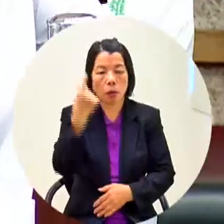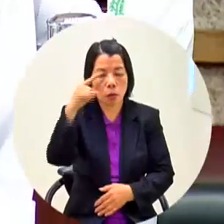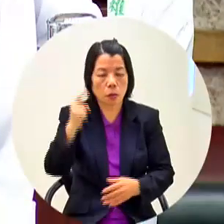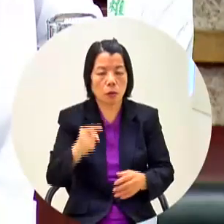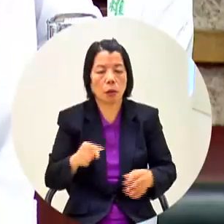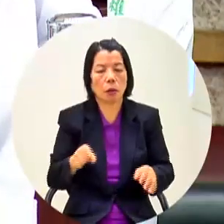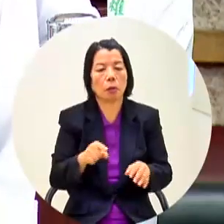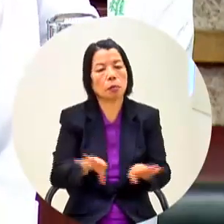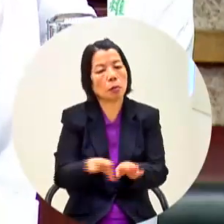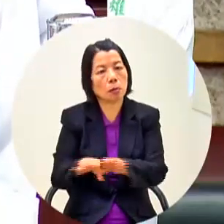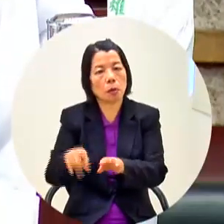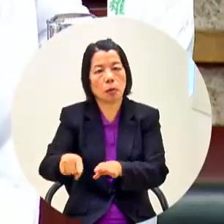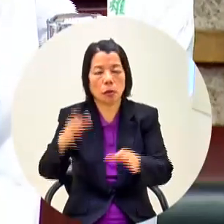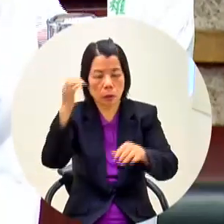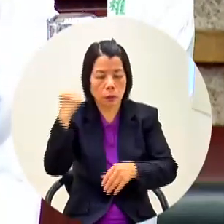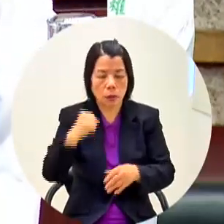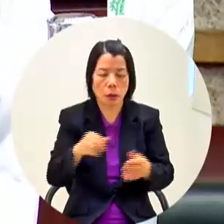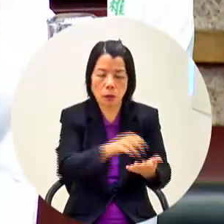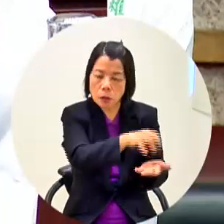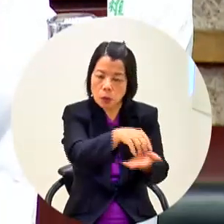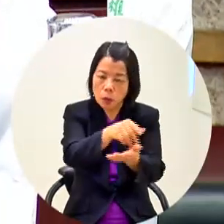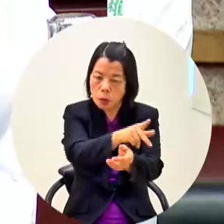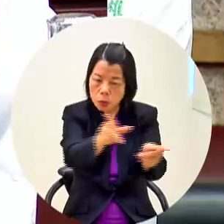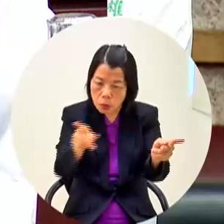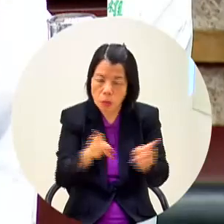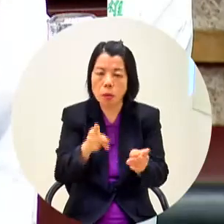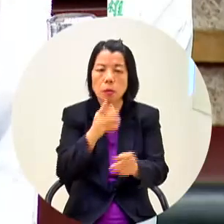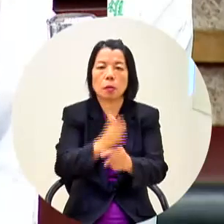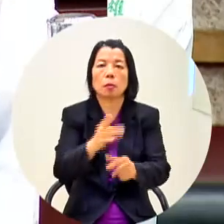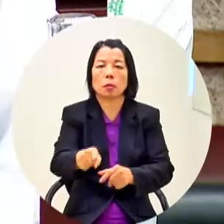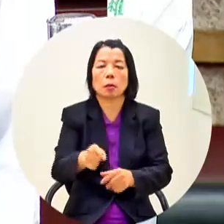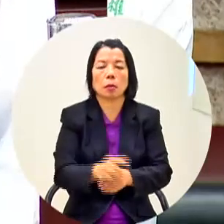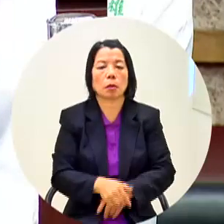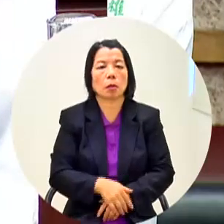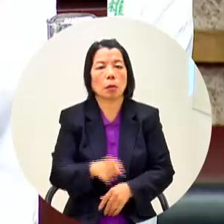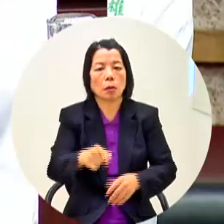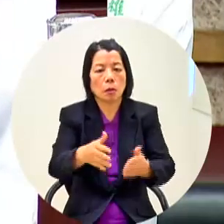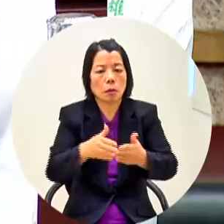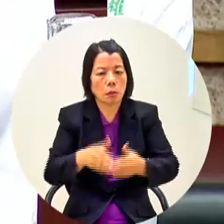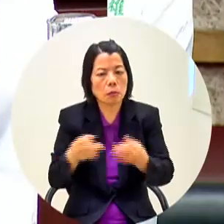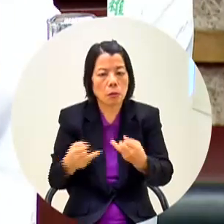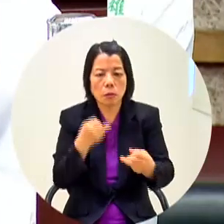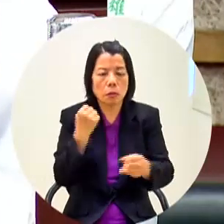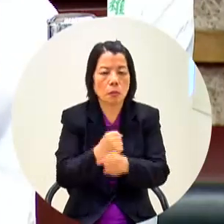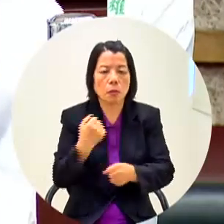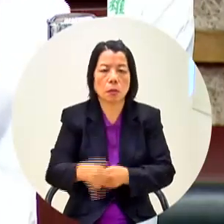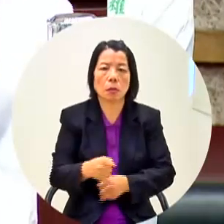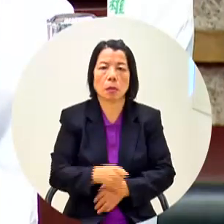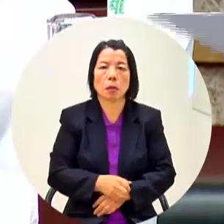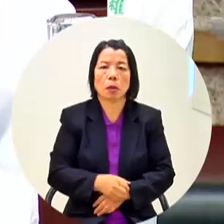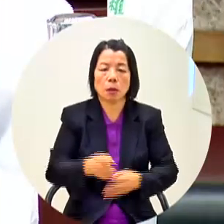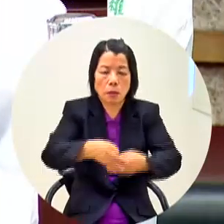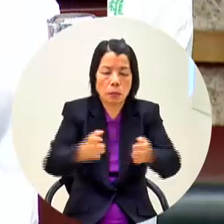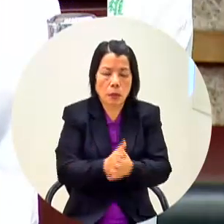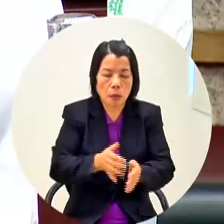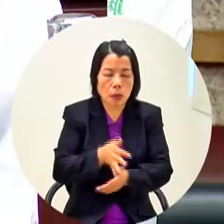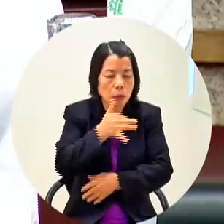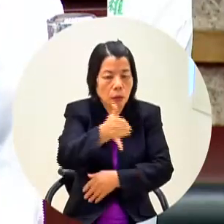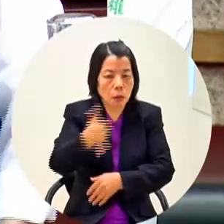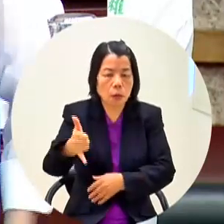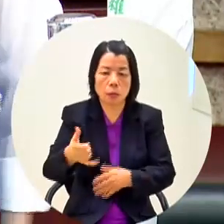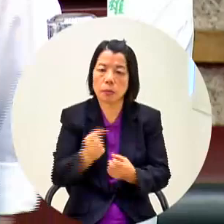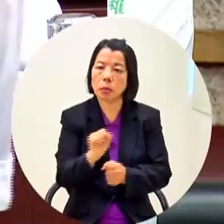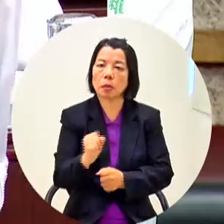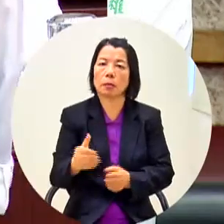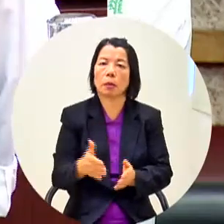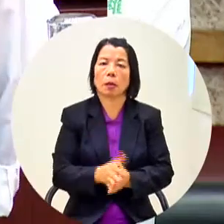天一大早呢，一直在洽界，还在继续的洽界。 这是什么效率？昨天放假。你没有办法去马上了解吗？早上来不用了解吗？中学